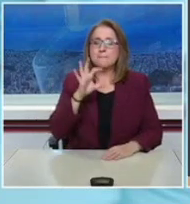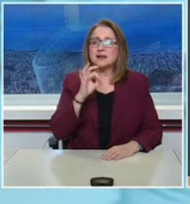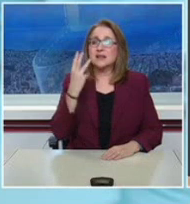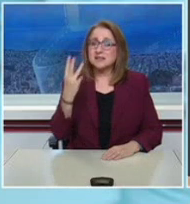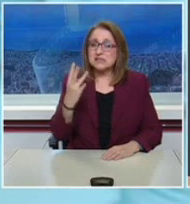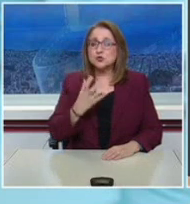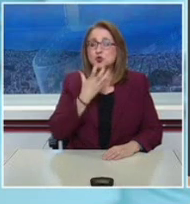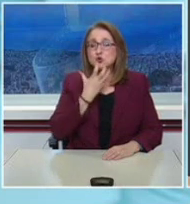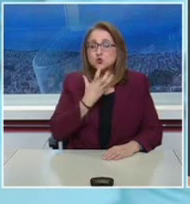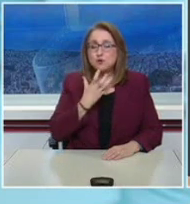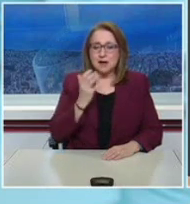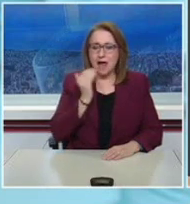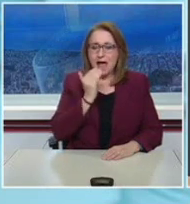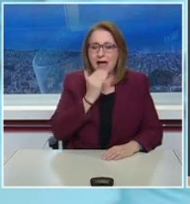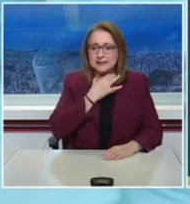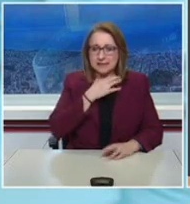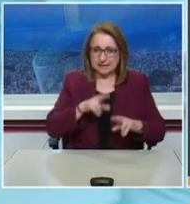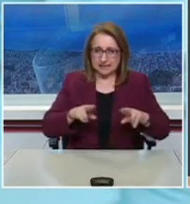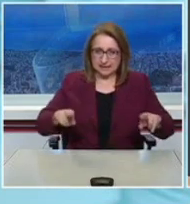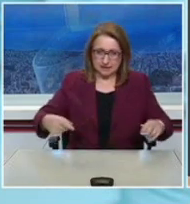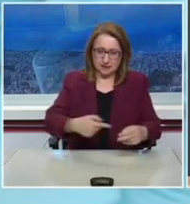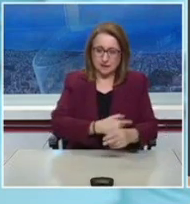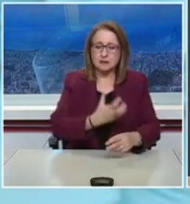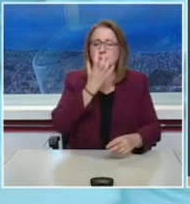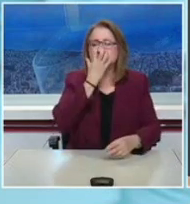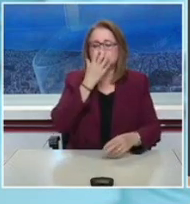μας νοσηλεύονται σε μονάδα εντατικής θεραπείας διασωληνωμένοι.